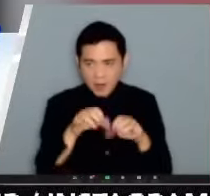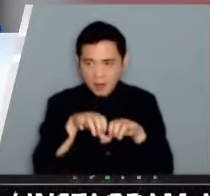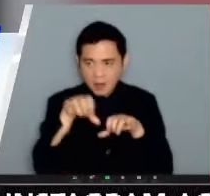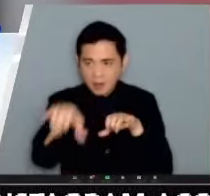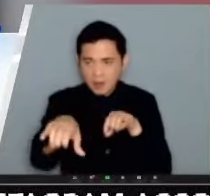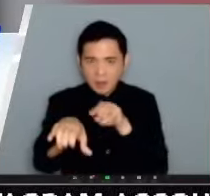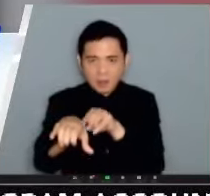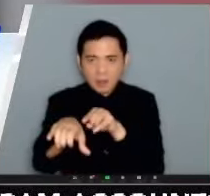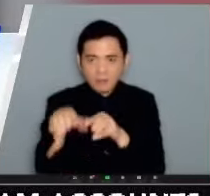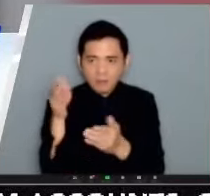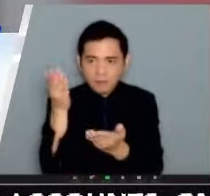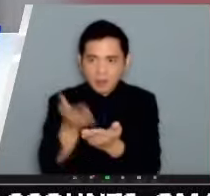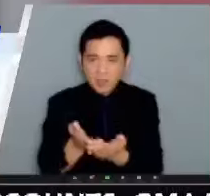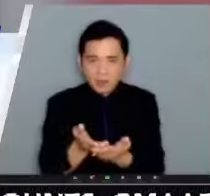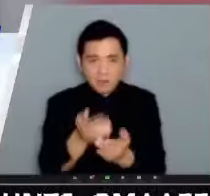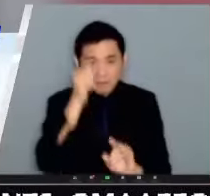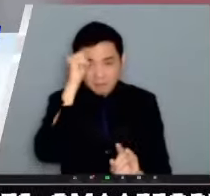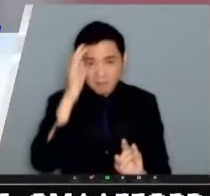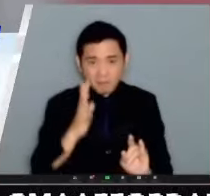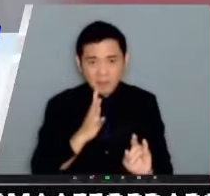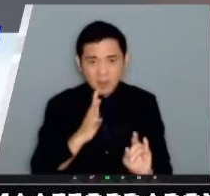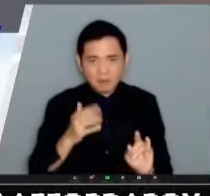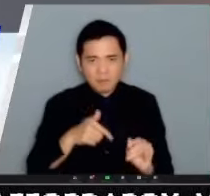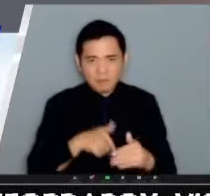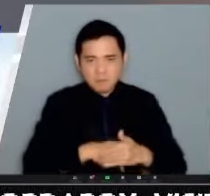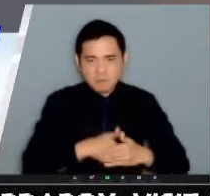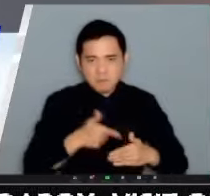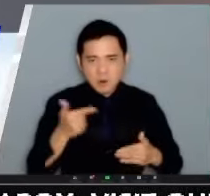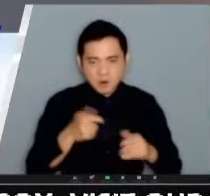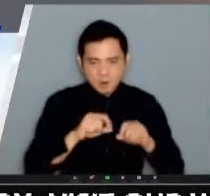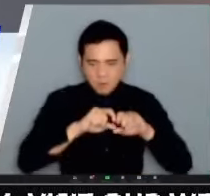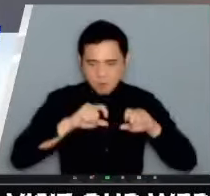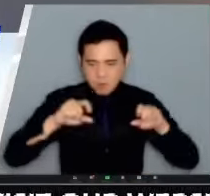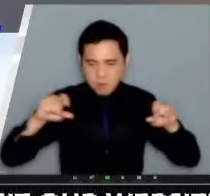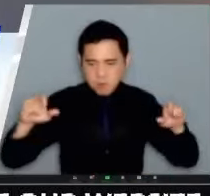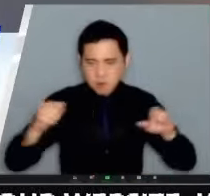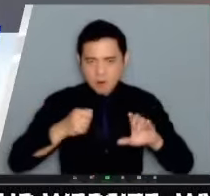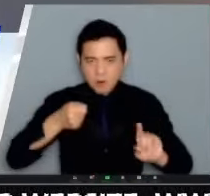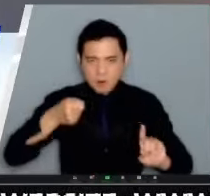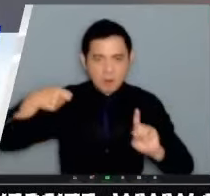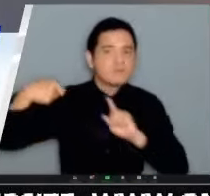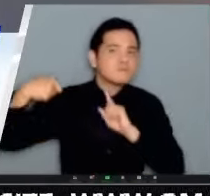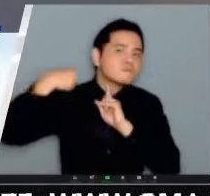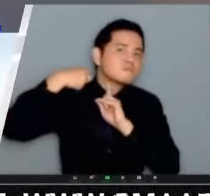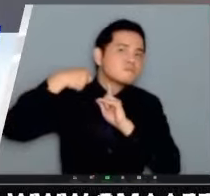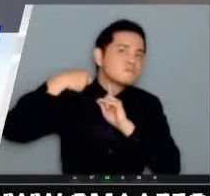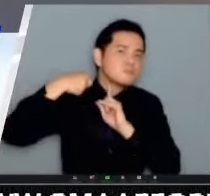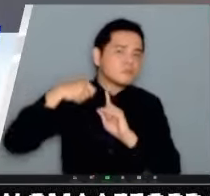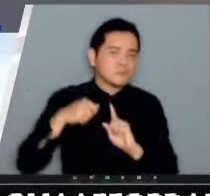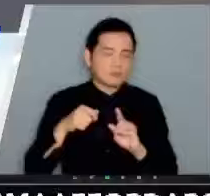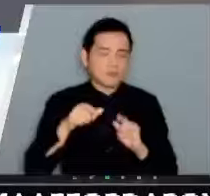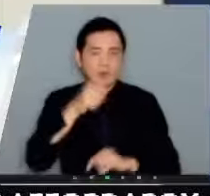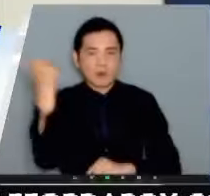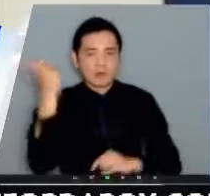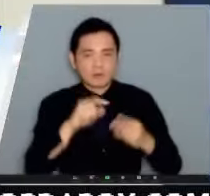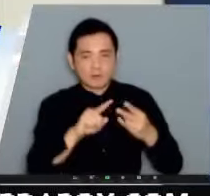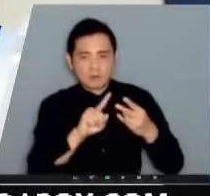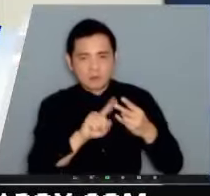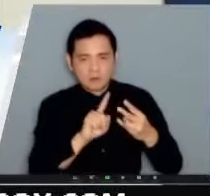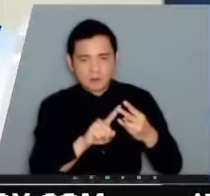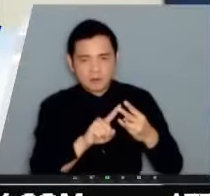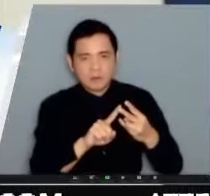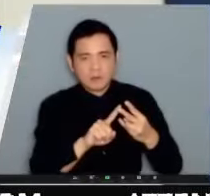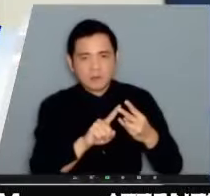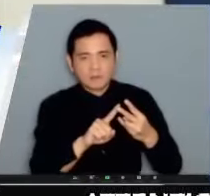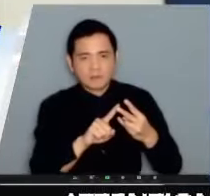yung isang lalaki po ay tinutukan ng patalim at yung isa naman pong suspect na katabi niya ay inagawa po